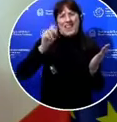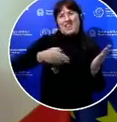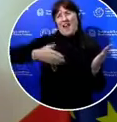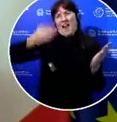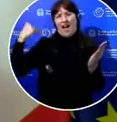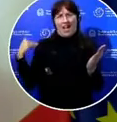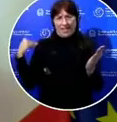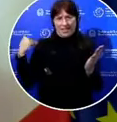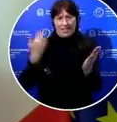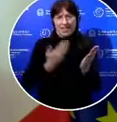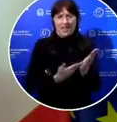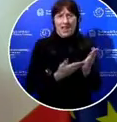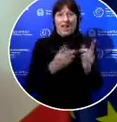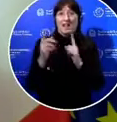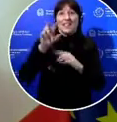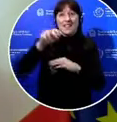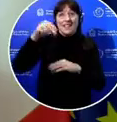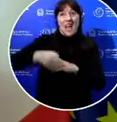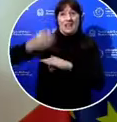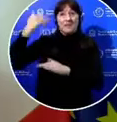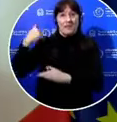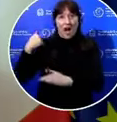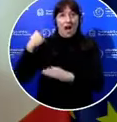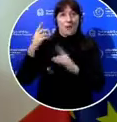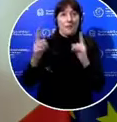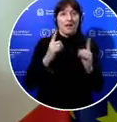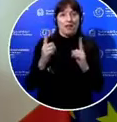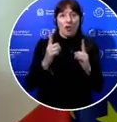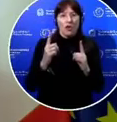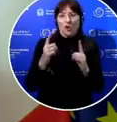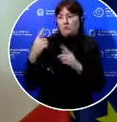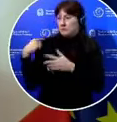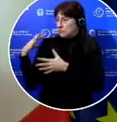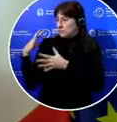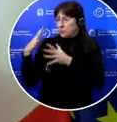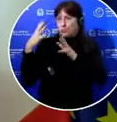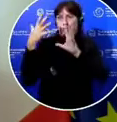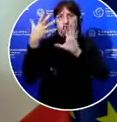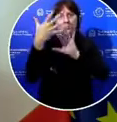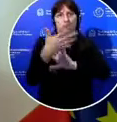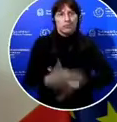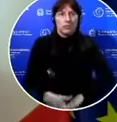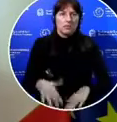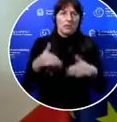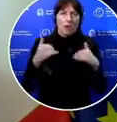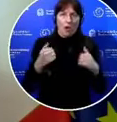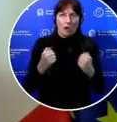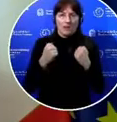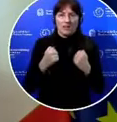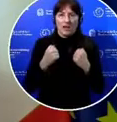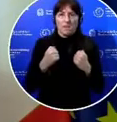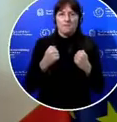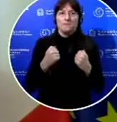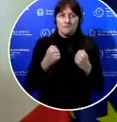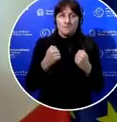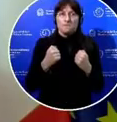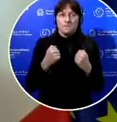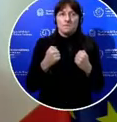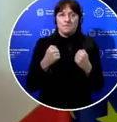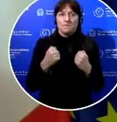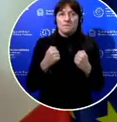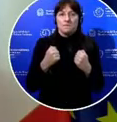anni, un periodo in cui il mondo delle dipendenze è profondamente cambiato, e certamente occorrerà tenere